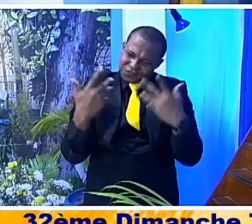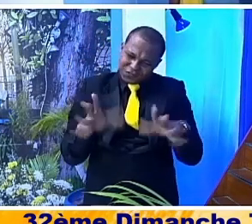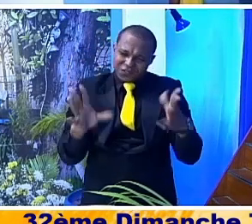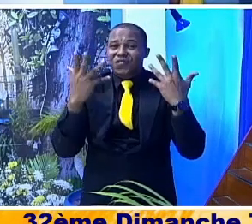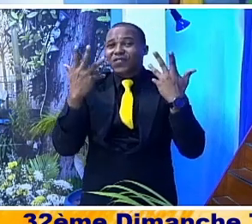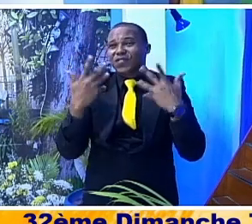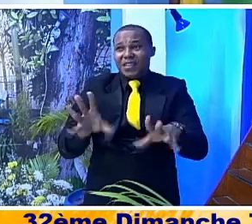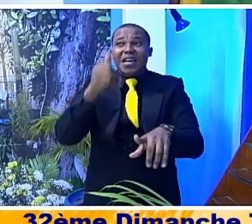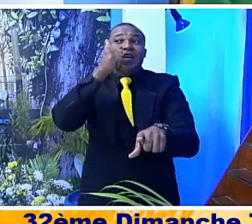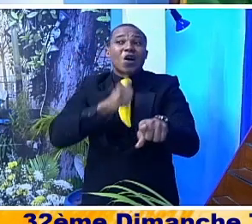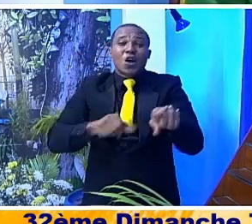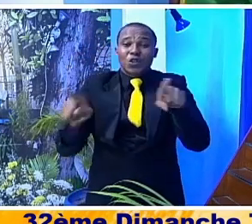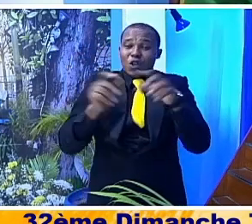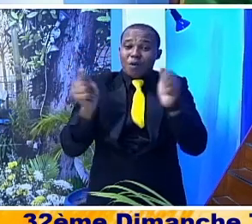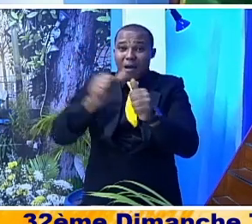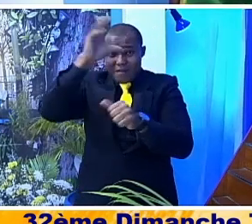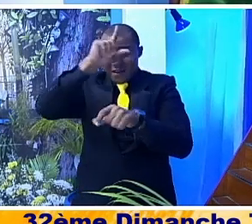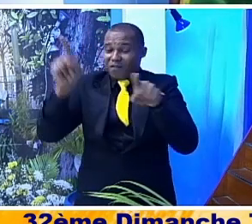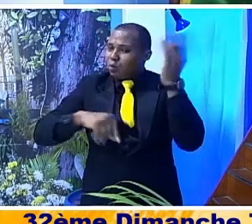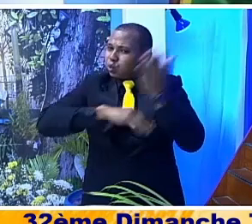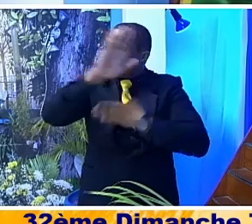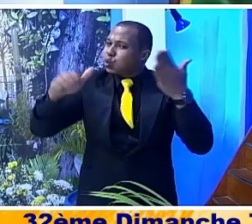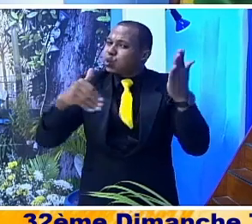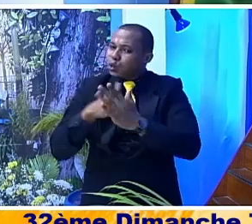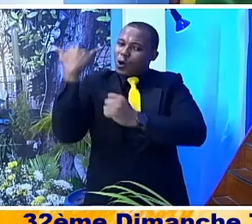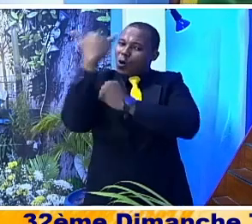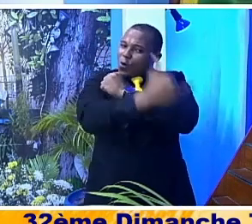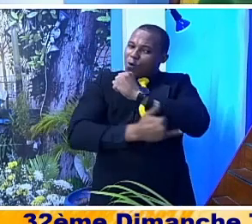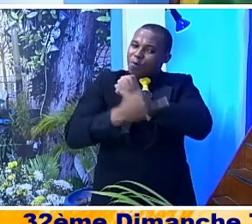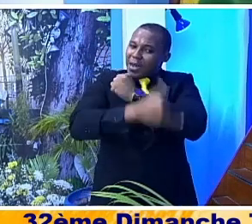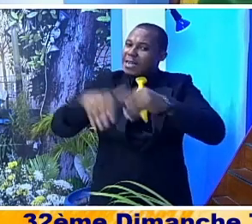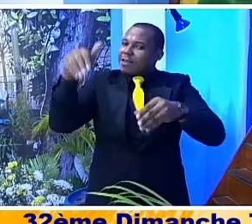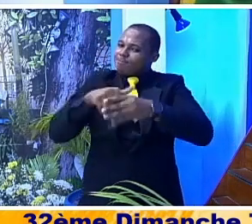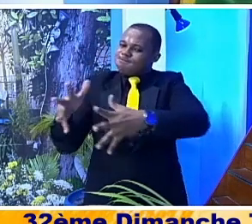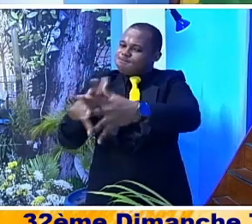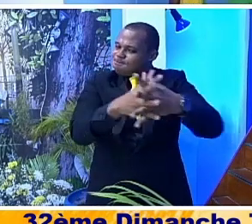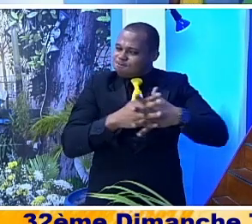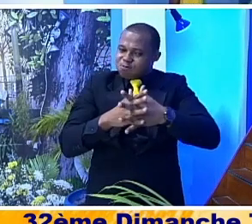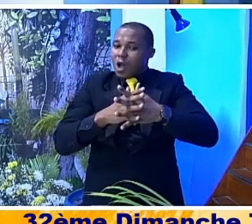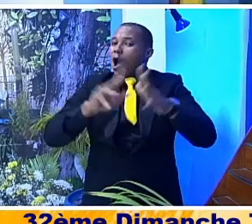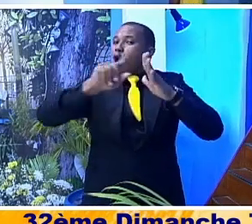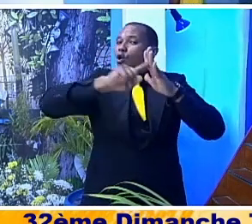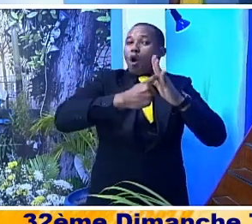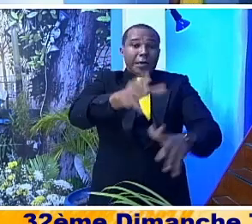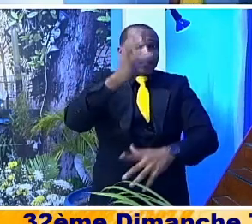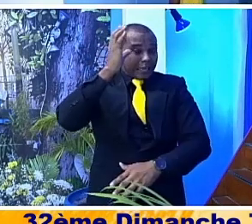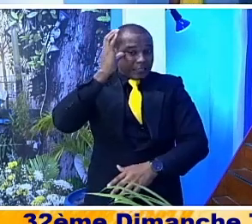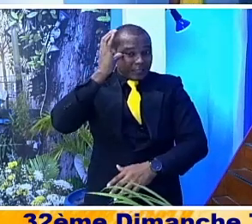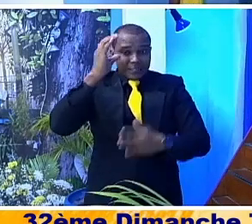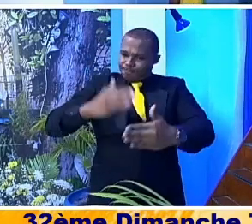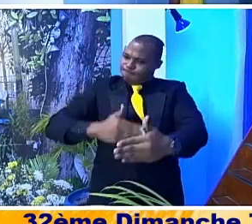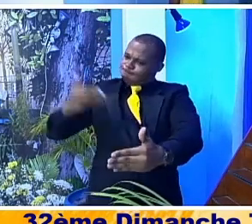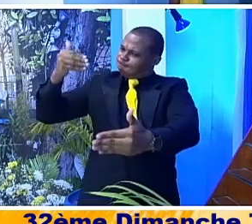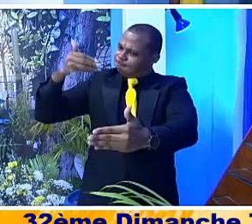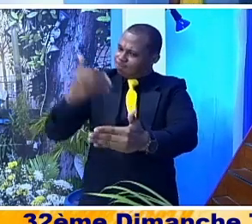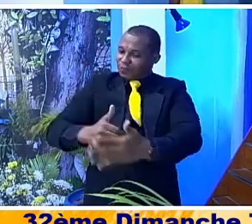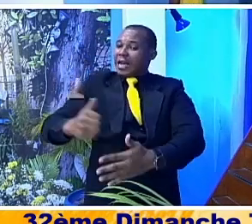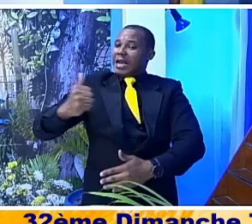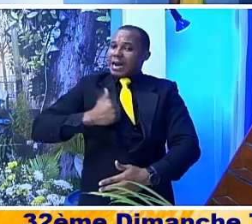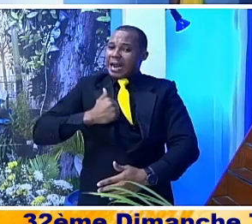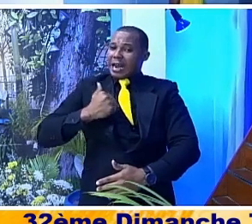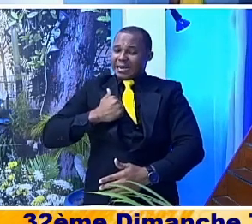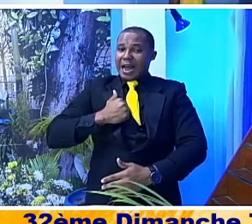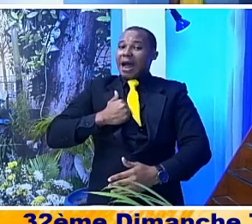Comme yo, dans tout pays qui nan Amérique là, sorti Chili pour arriver Canada, c'est Haïti qui pi mal.